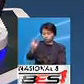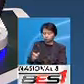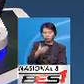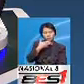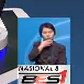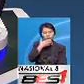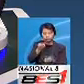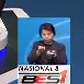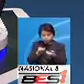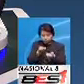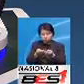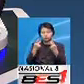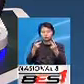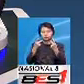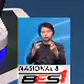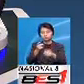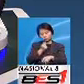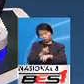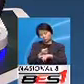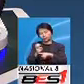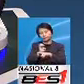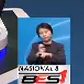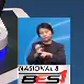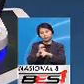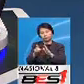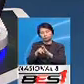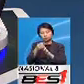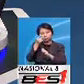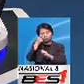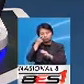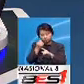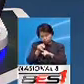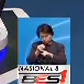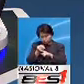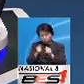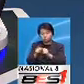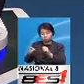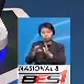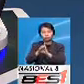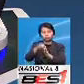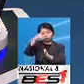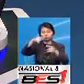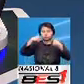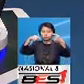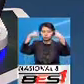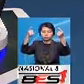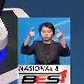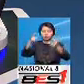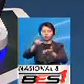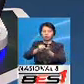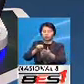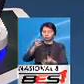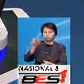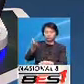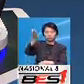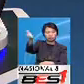muda yang menguruskan sebuah kedai pertukangan emas dan permata antara contoh para usahawan untuk berjaya. Bersama wartawan Dalila Kadir